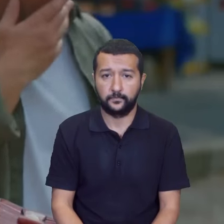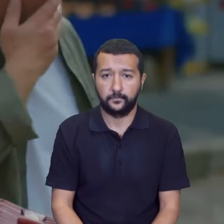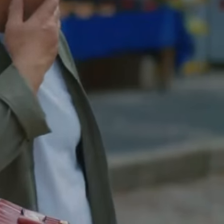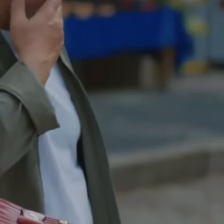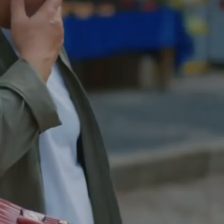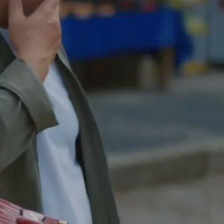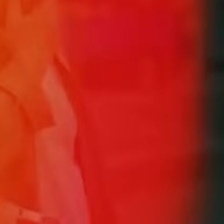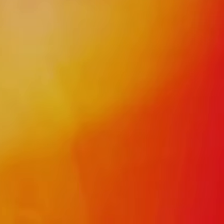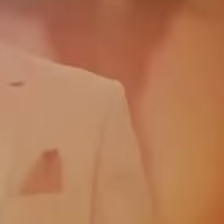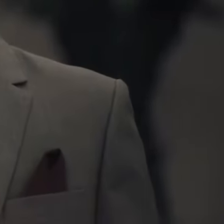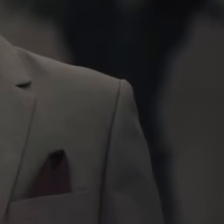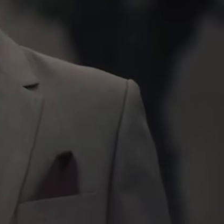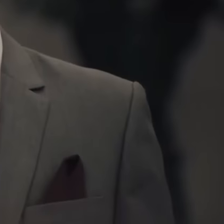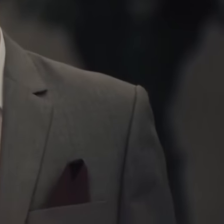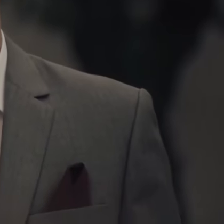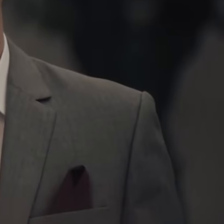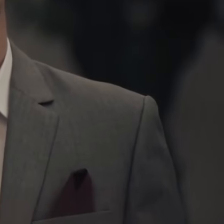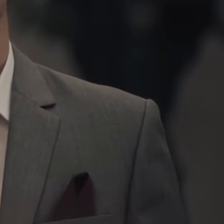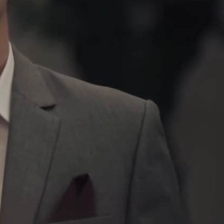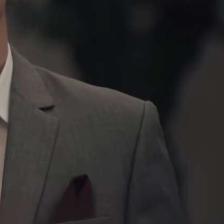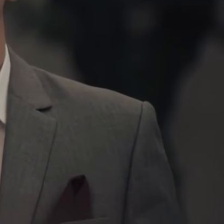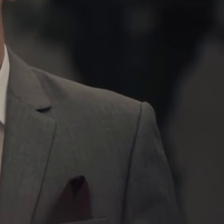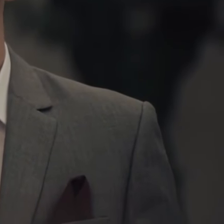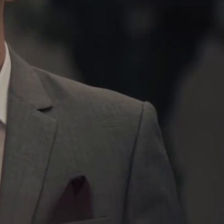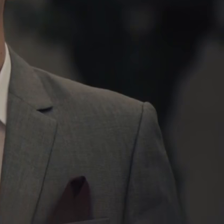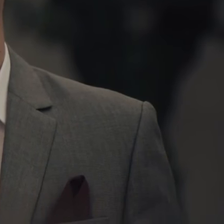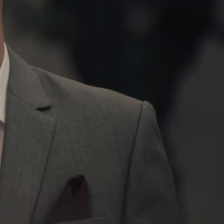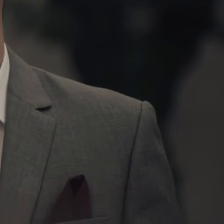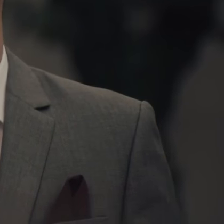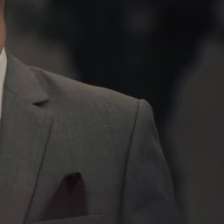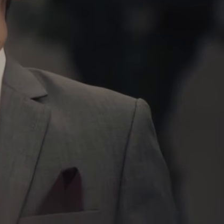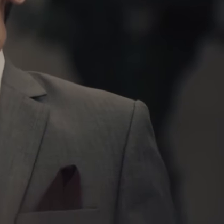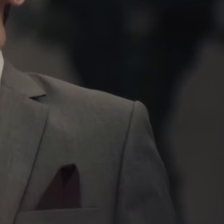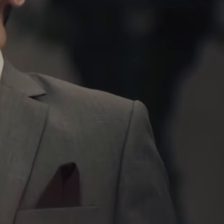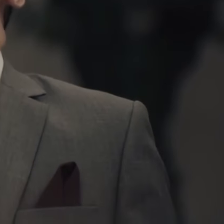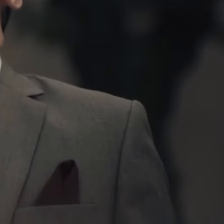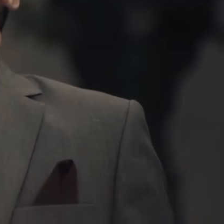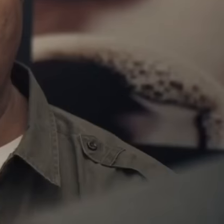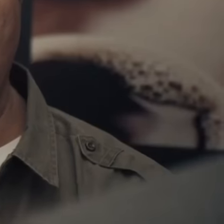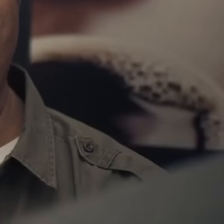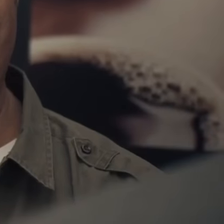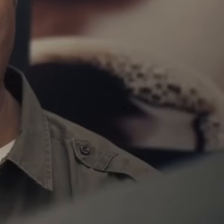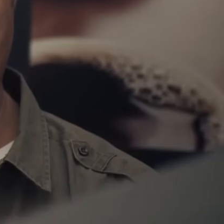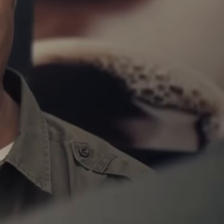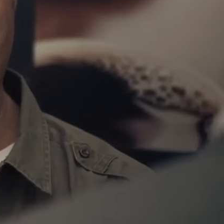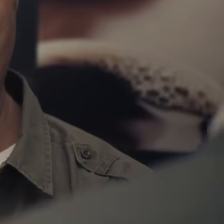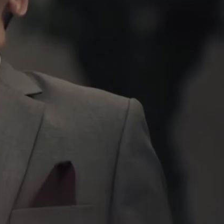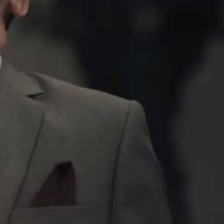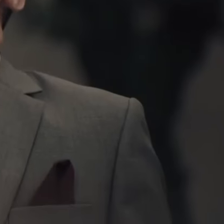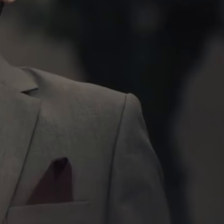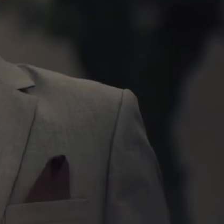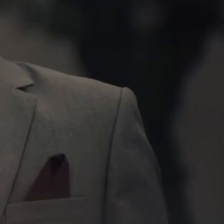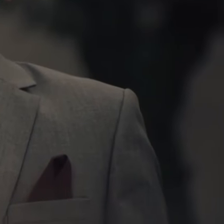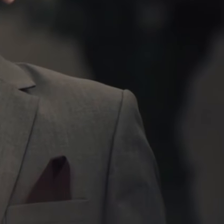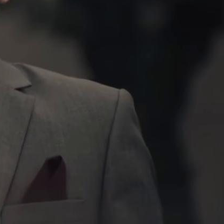Meydan. Şener içeceği deneyen adamı hatırladı. Adam mavi kahveyi yudumlayıp dilini ağzında gezdirerek gargara yapıyor. Hepsi